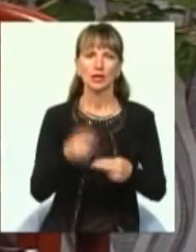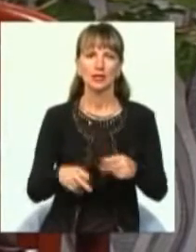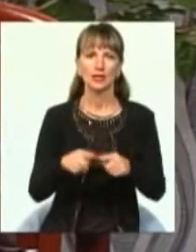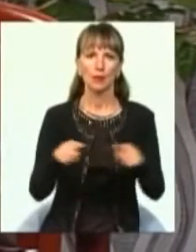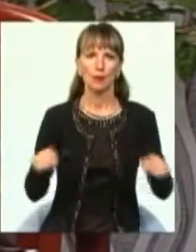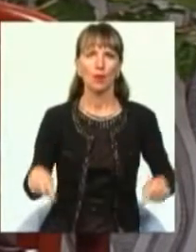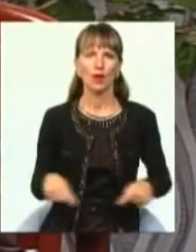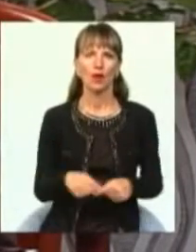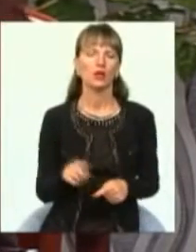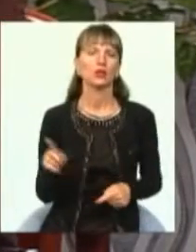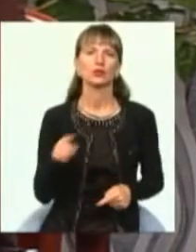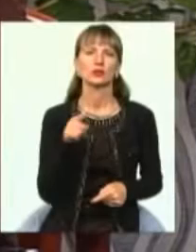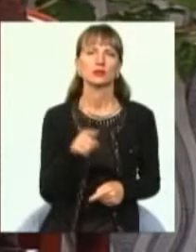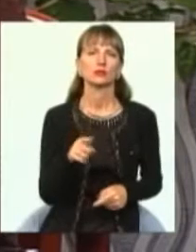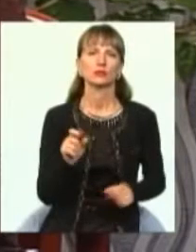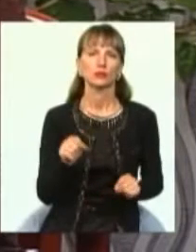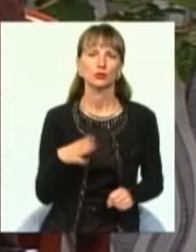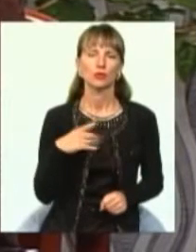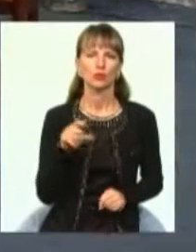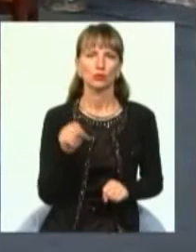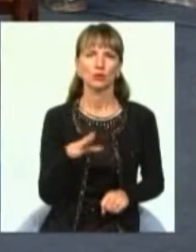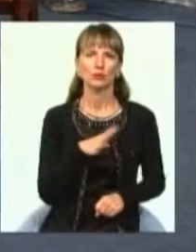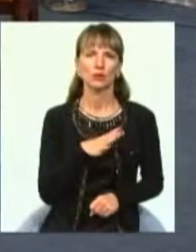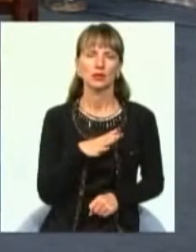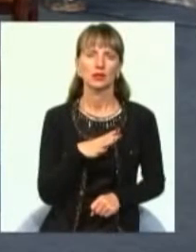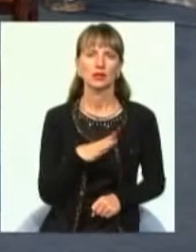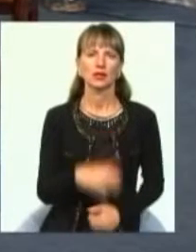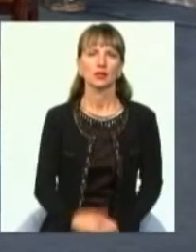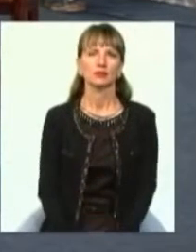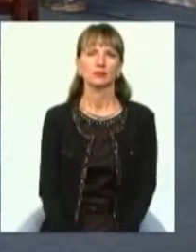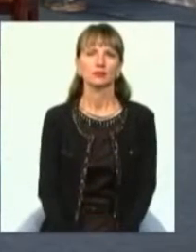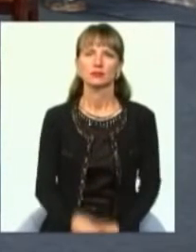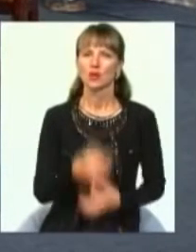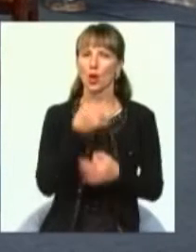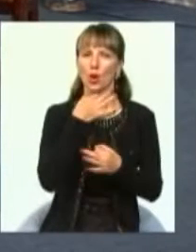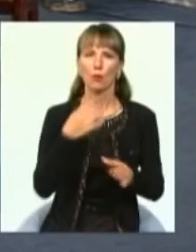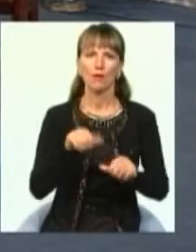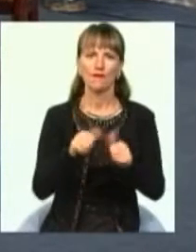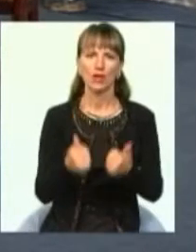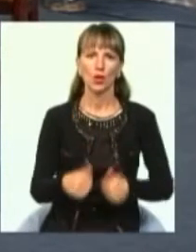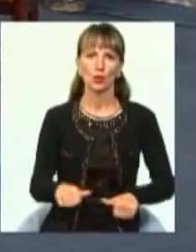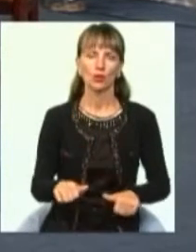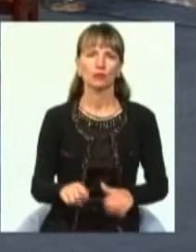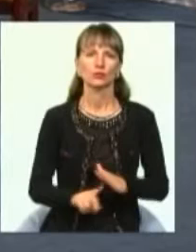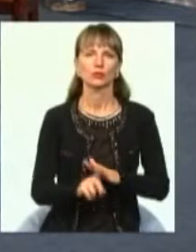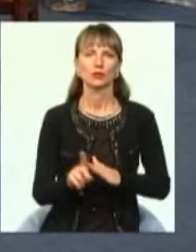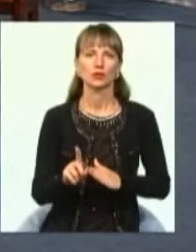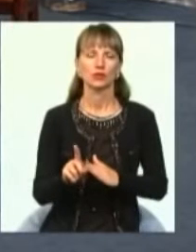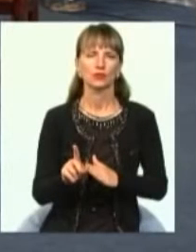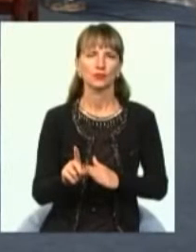поля, що з ним стає? Він може стати будь-якою фігурою. Будь-якою фігурою. Починати